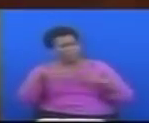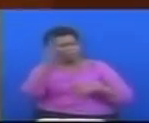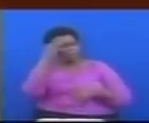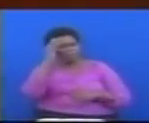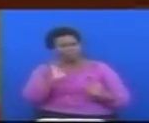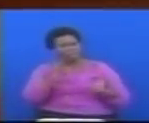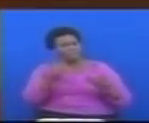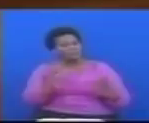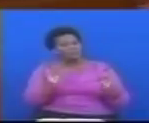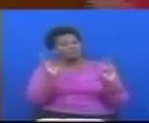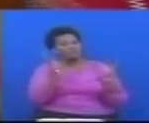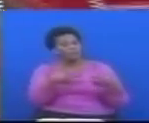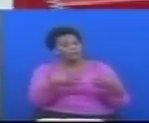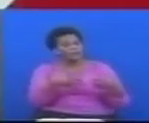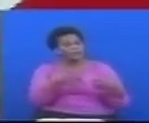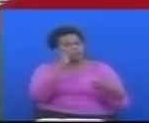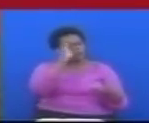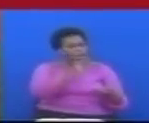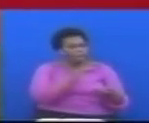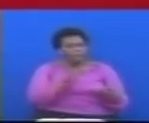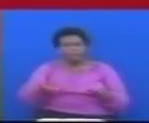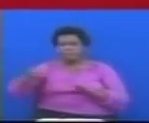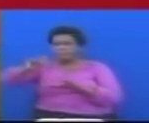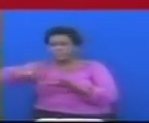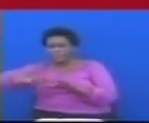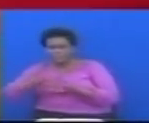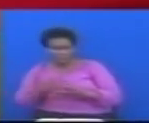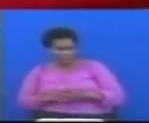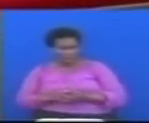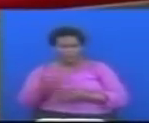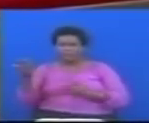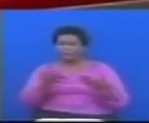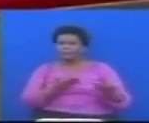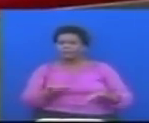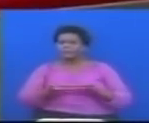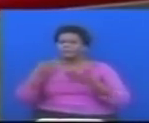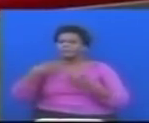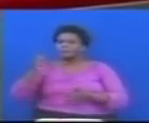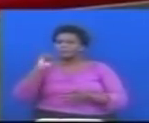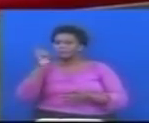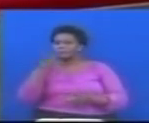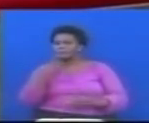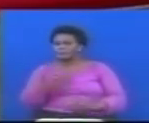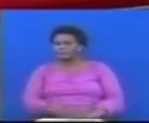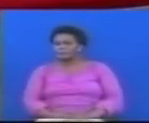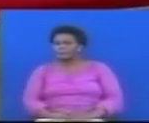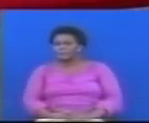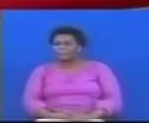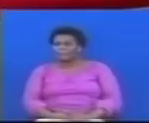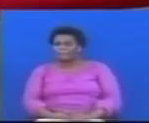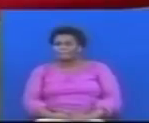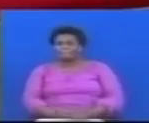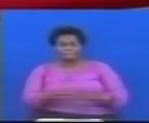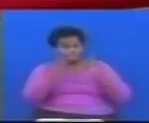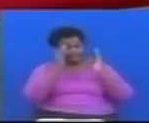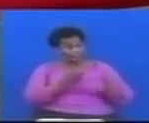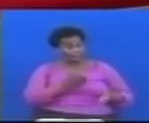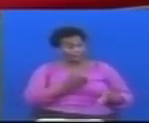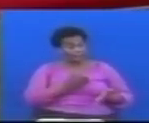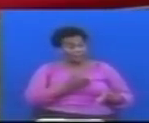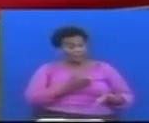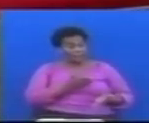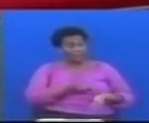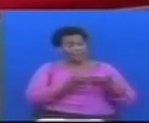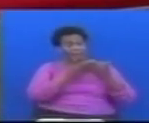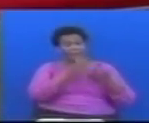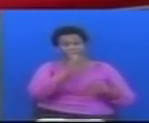marekebisho ya 2017. Je, kupitia kwa sheria hiyo makosa ya ubakaji yamepungua? Ya Waziri wa Afya, Maendeleo ya Jamii, Jinsia, Wazee